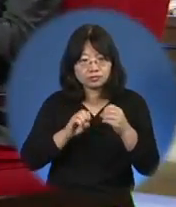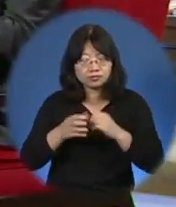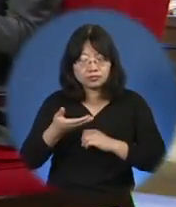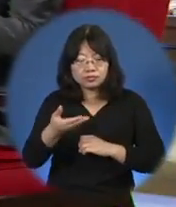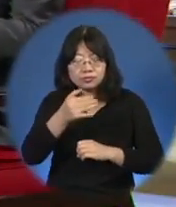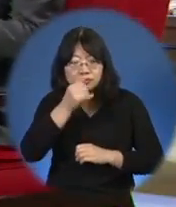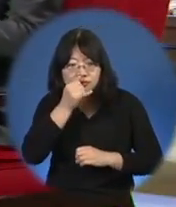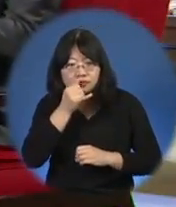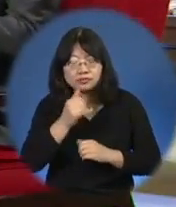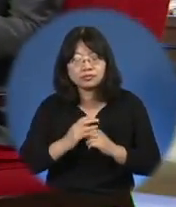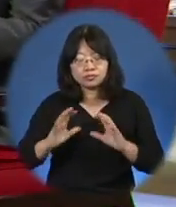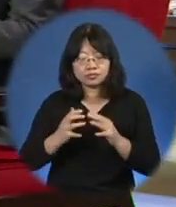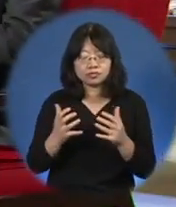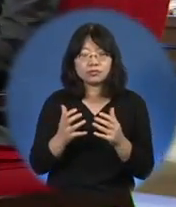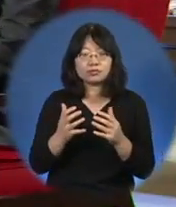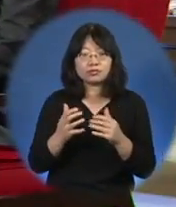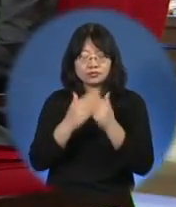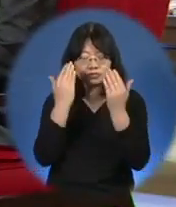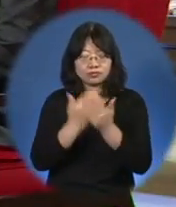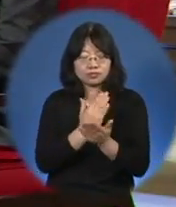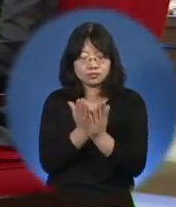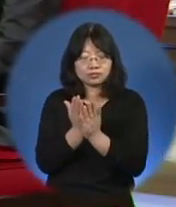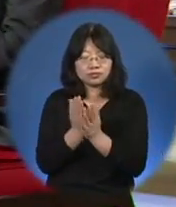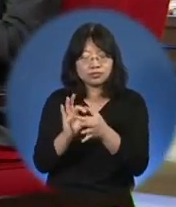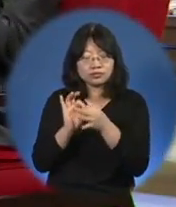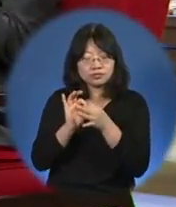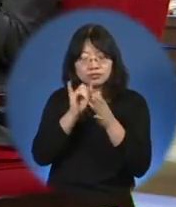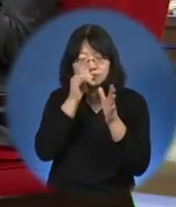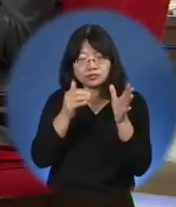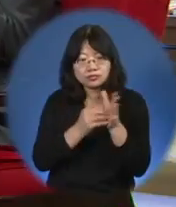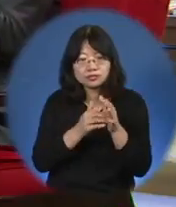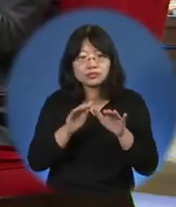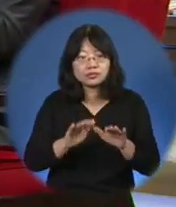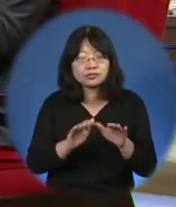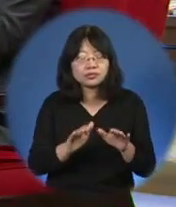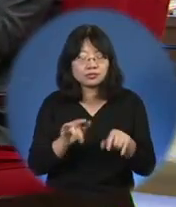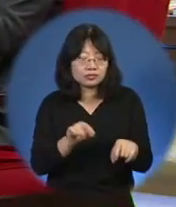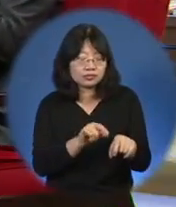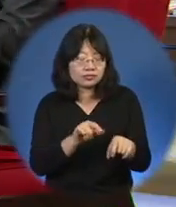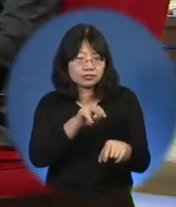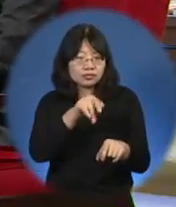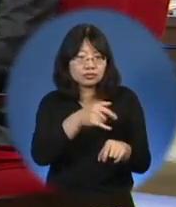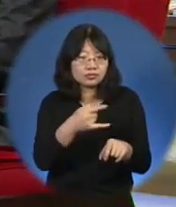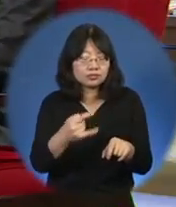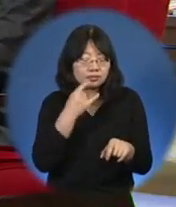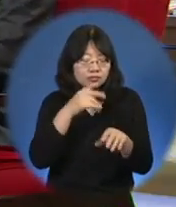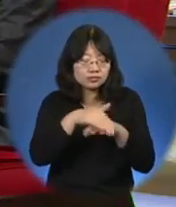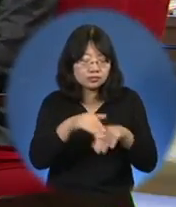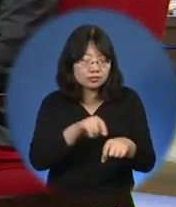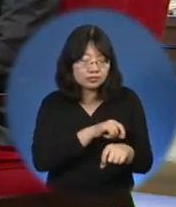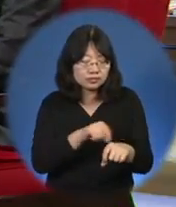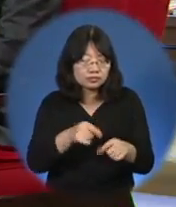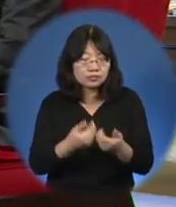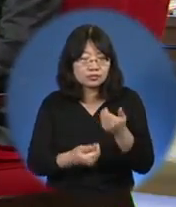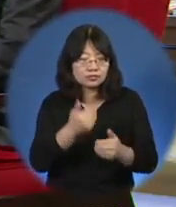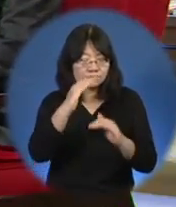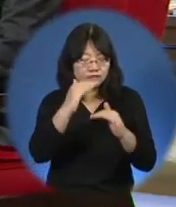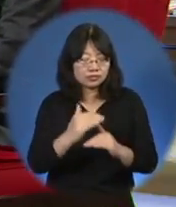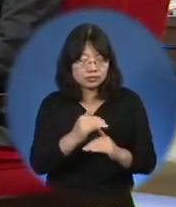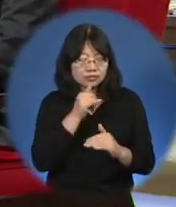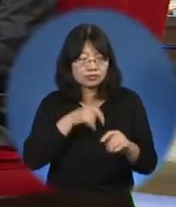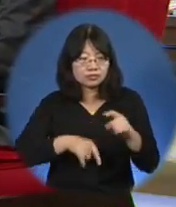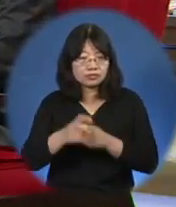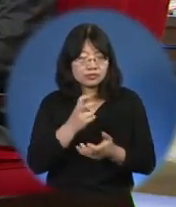대의민주주의 방식은 이제 국가 사안 전반을 다루지만 수기민주주의는 특정한 갈등 사안이라든지